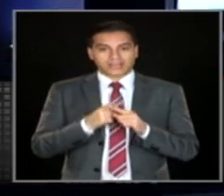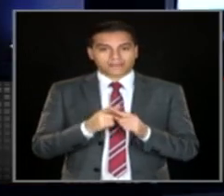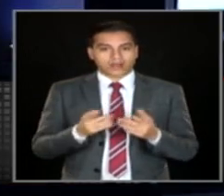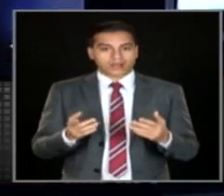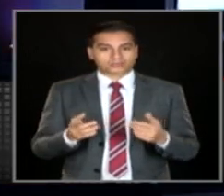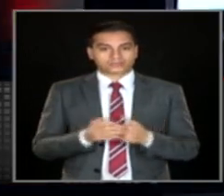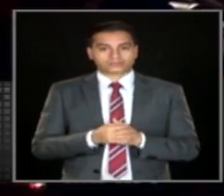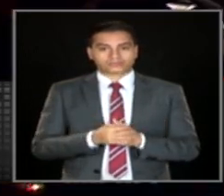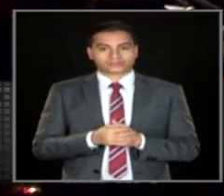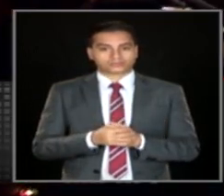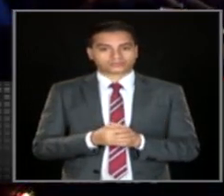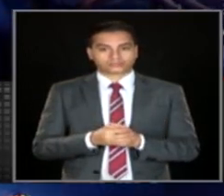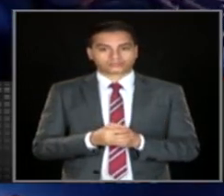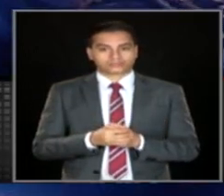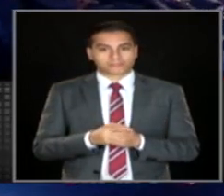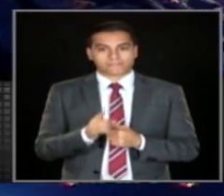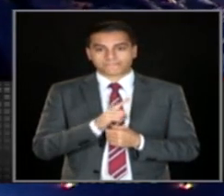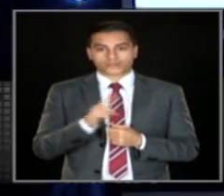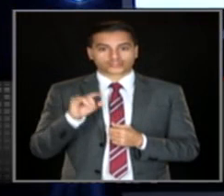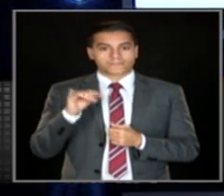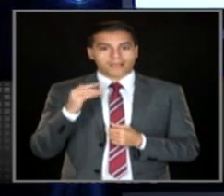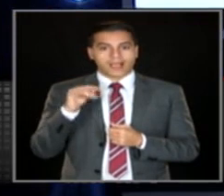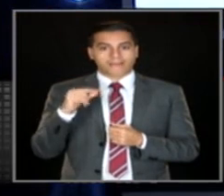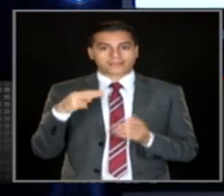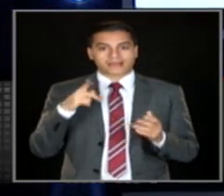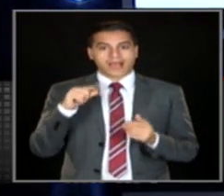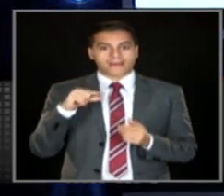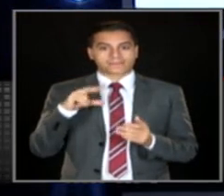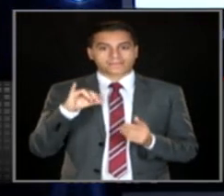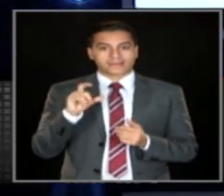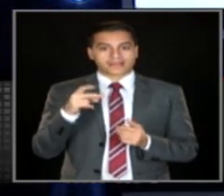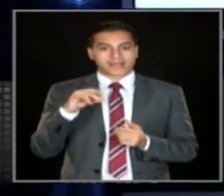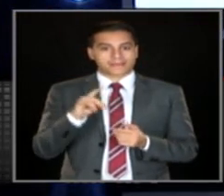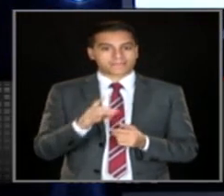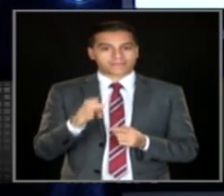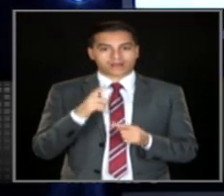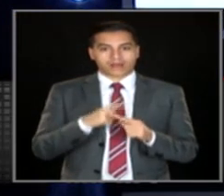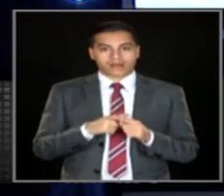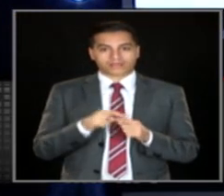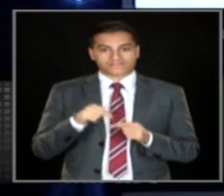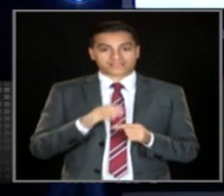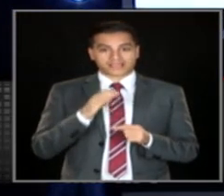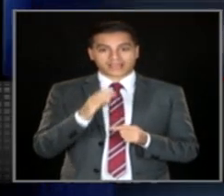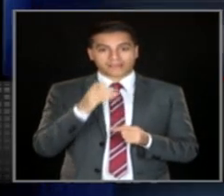خاطئة، مش محمد عبد المنعم. في إجابة؟